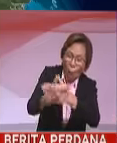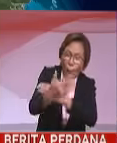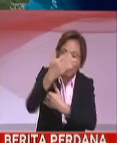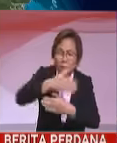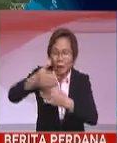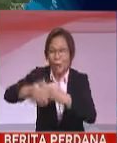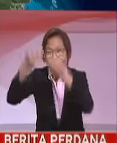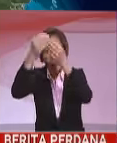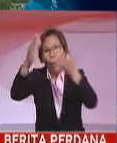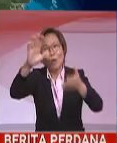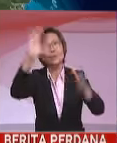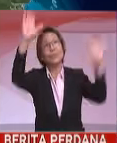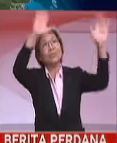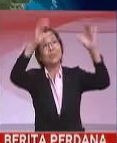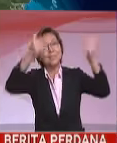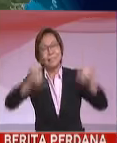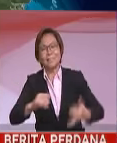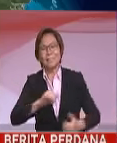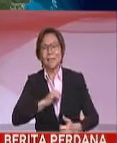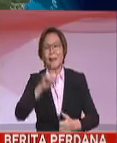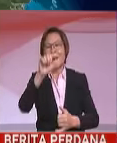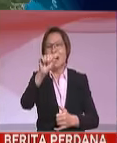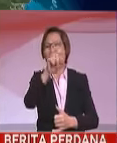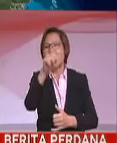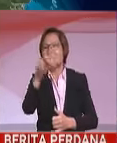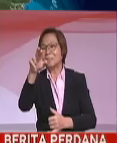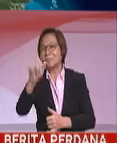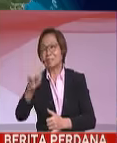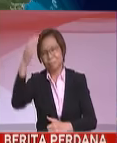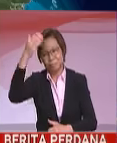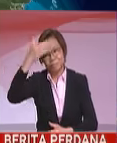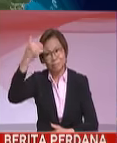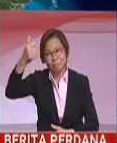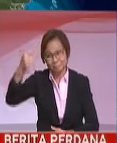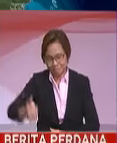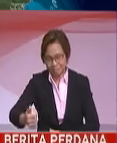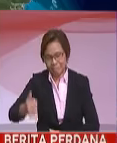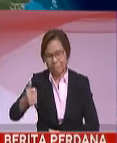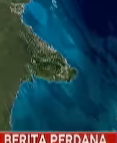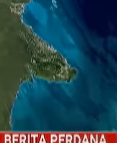sahaja info cuaca pada malam ini. Saya Azira Samsudin. Assalamualaikum.